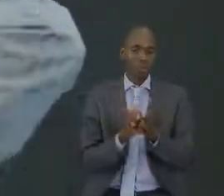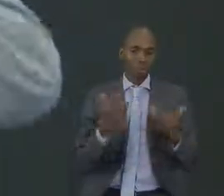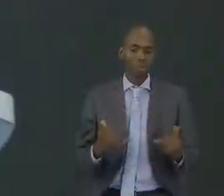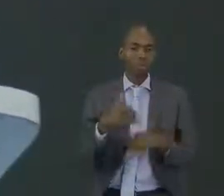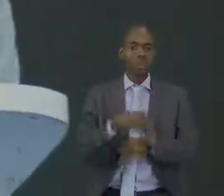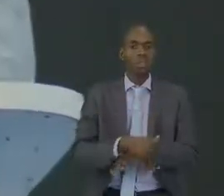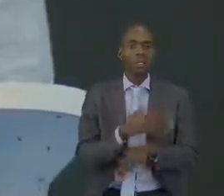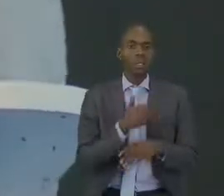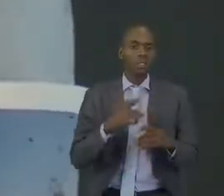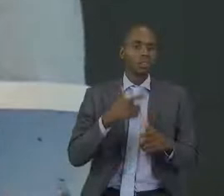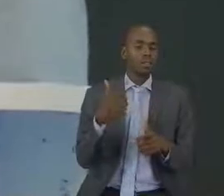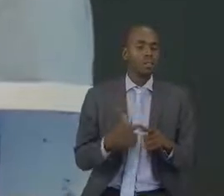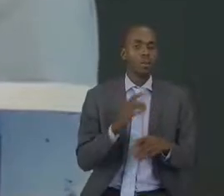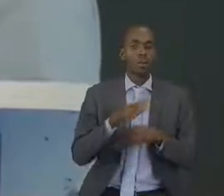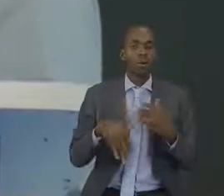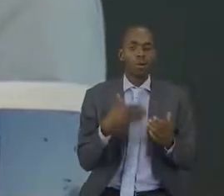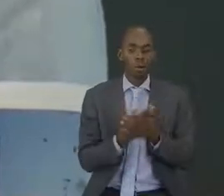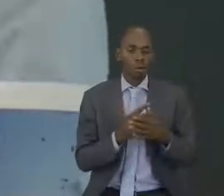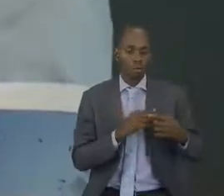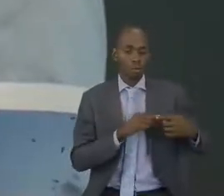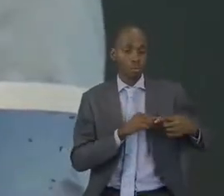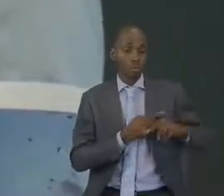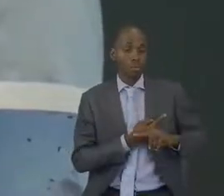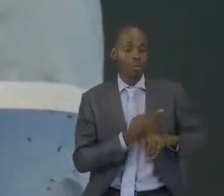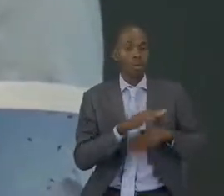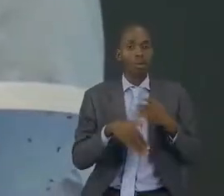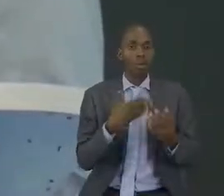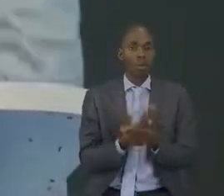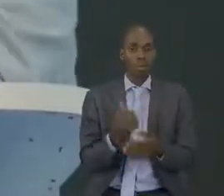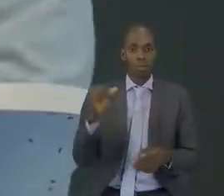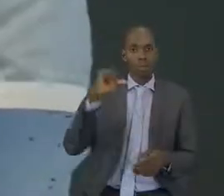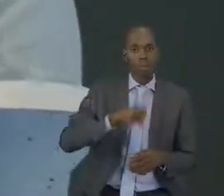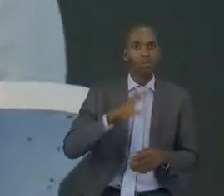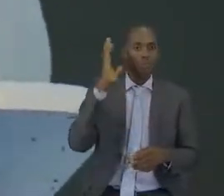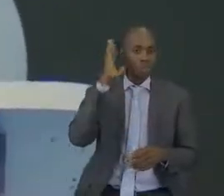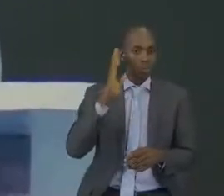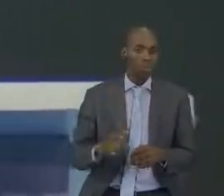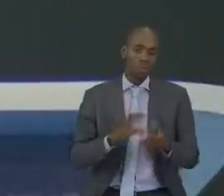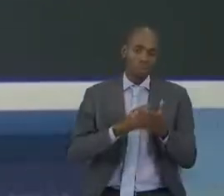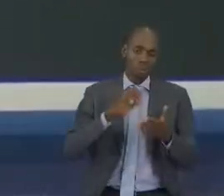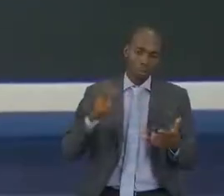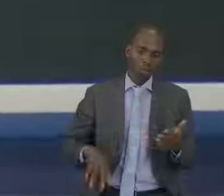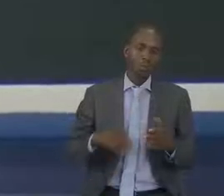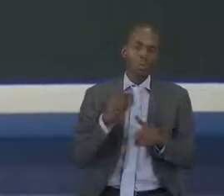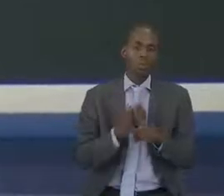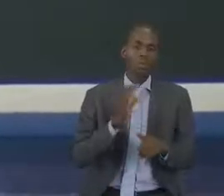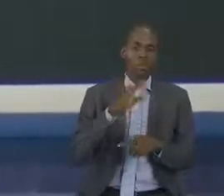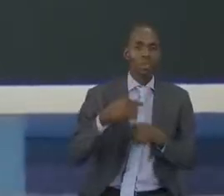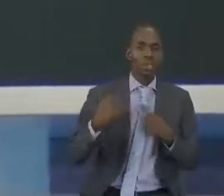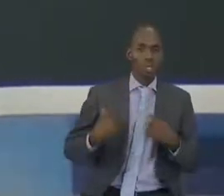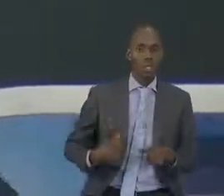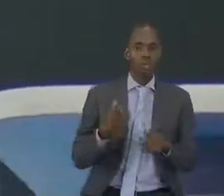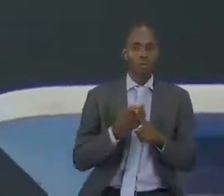Alors, toute culpabilité, toute condamnation passera de ton cœur, de ton